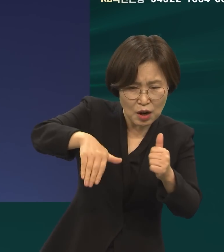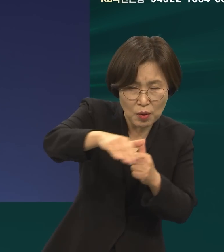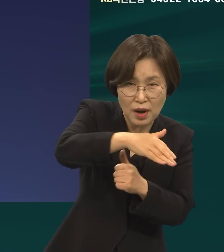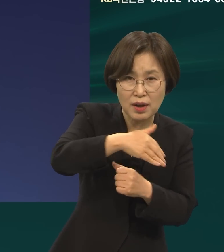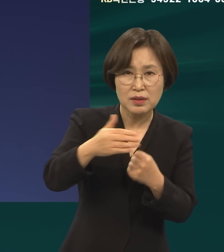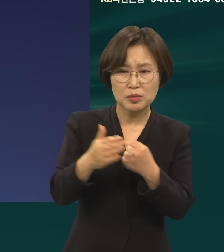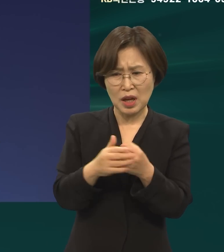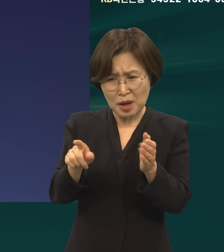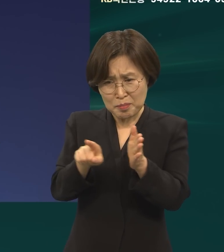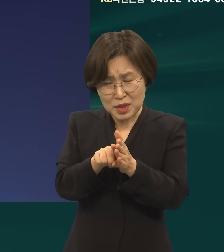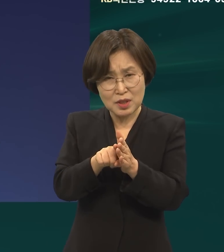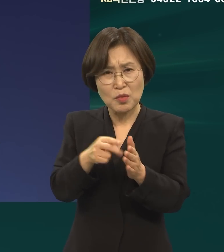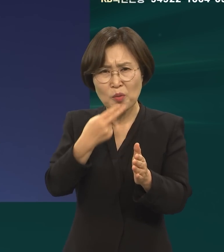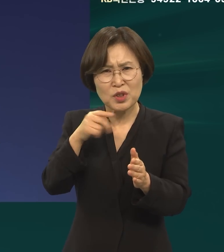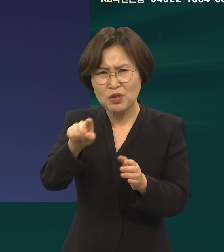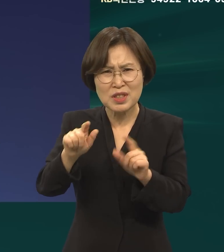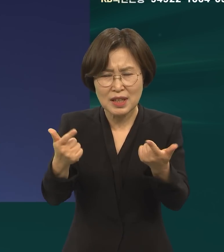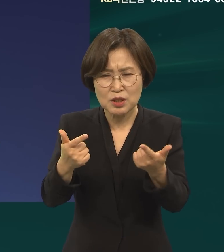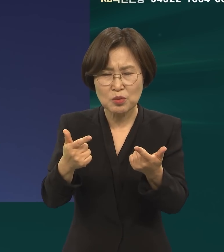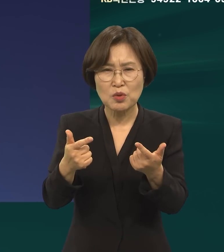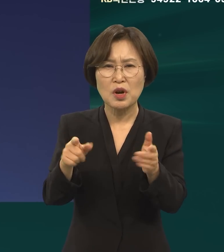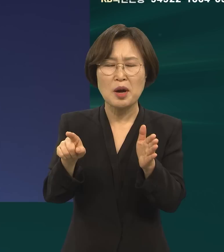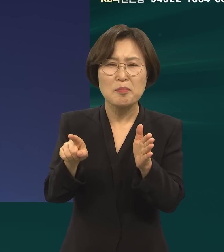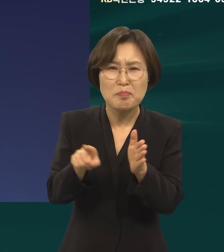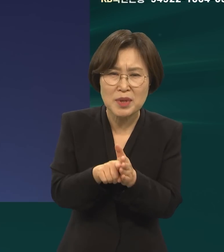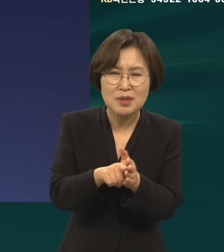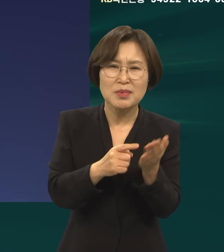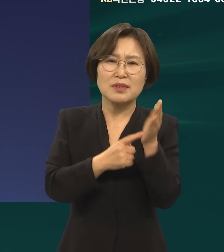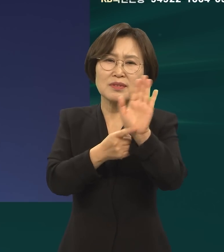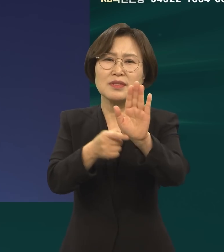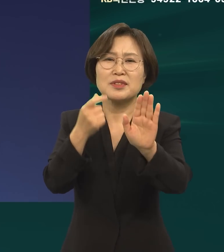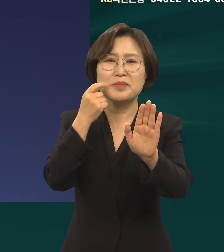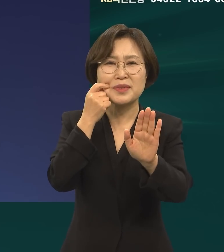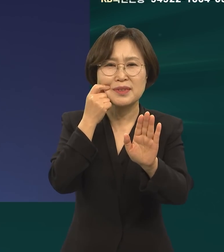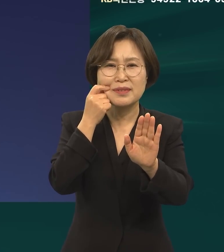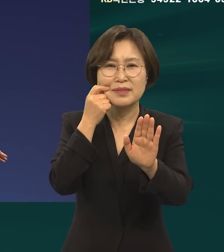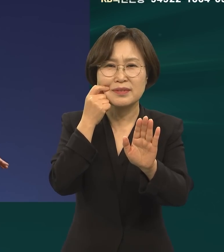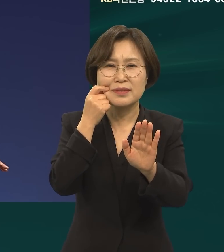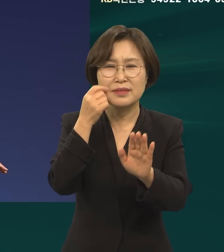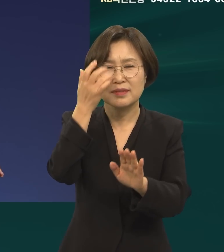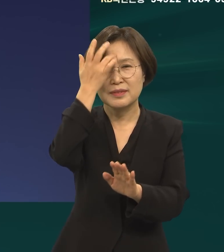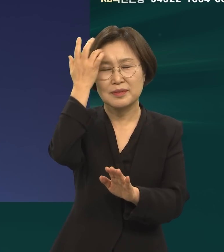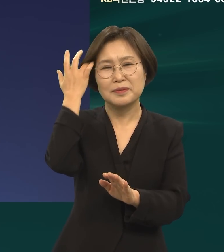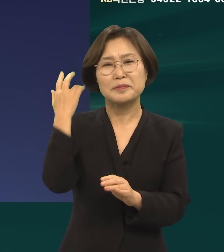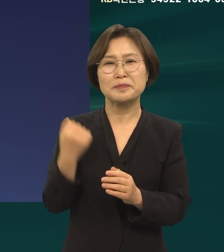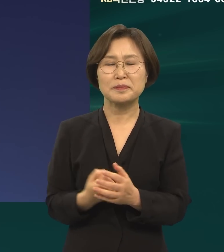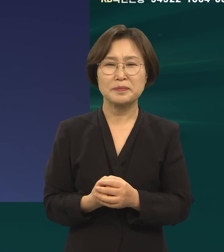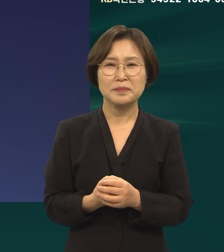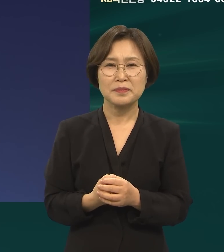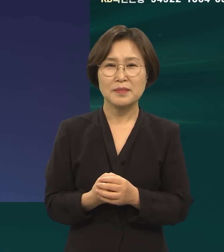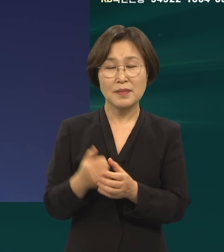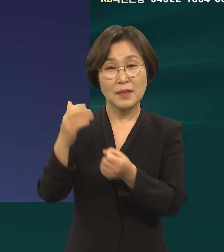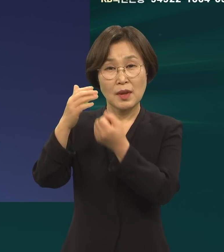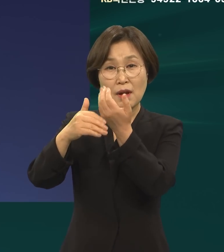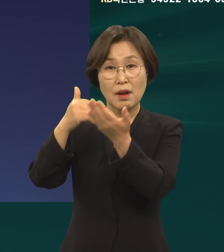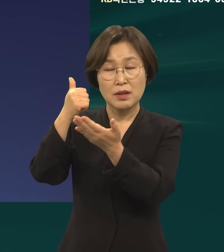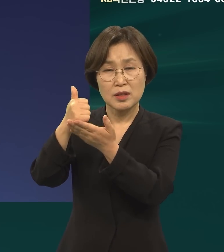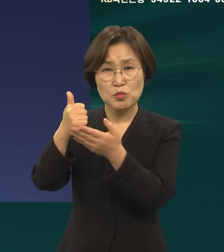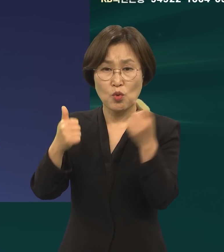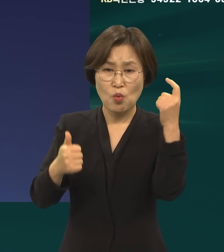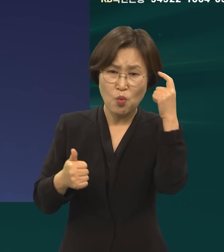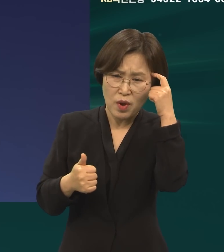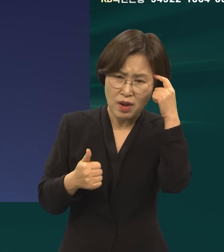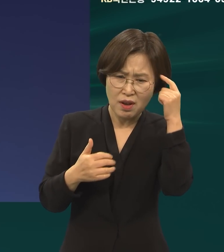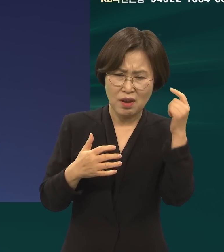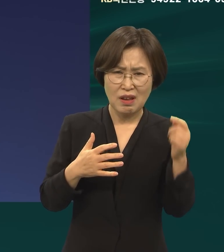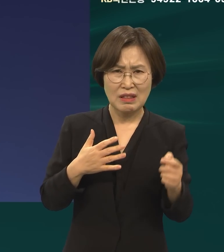믿음이 없는 게 아니에요. 발휘가 안 되는 것입니다. 왜 하나님은 나를 이 고난